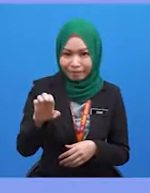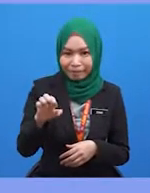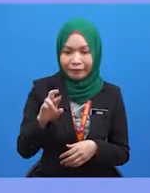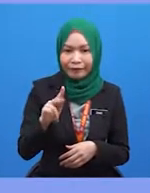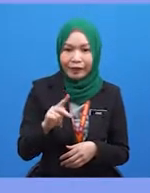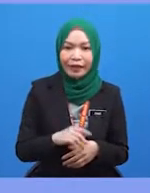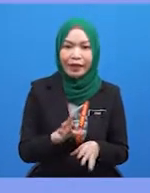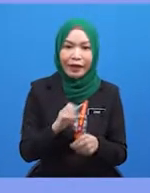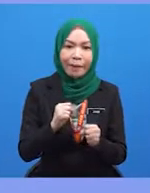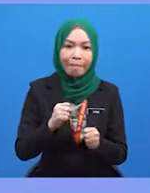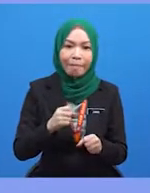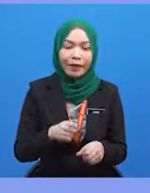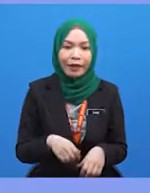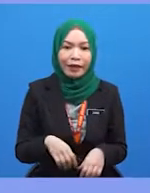asli.